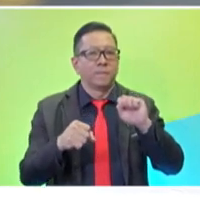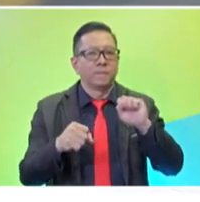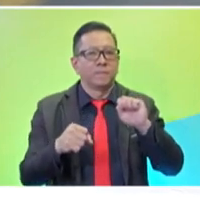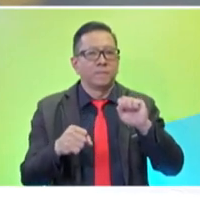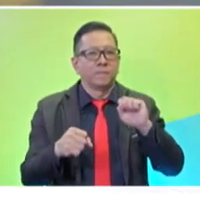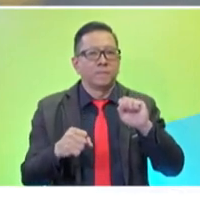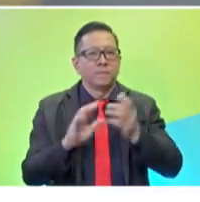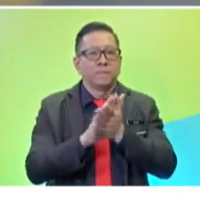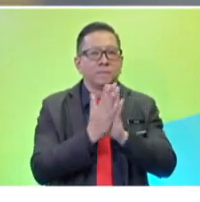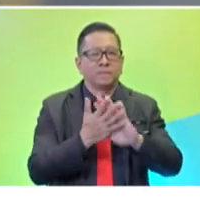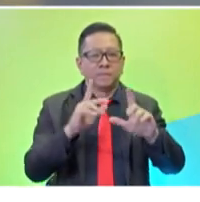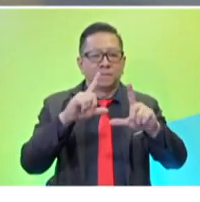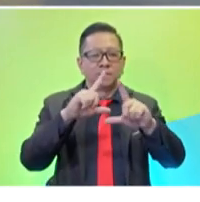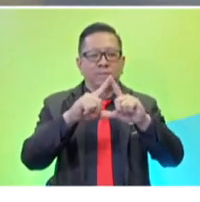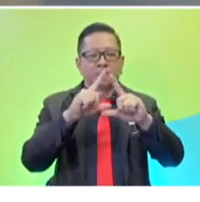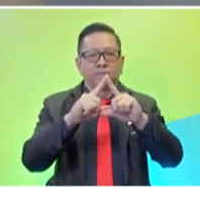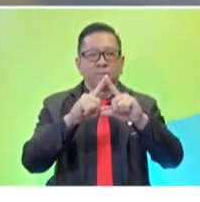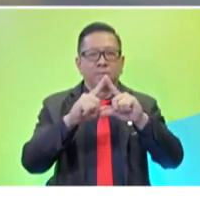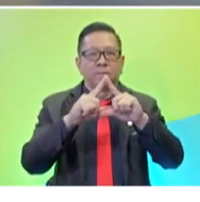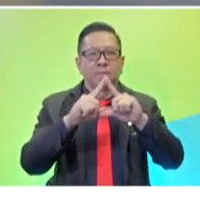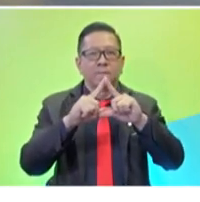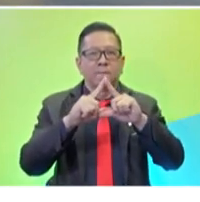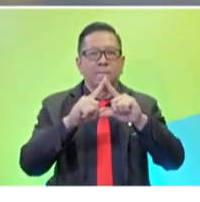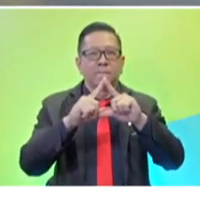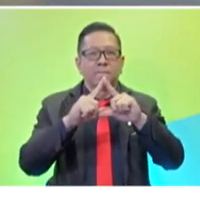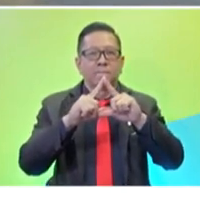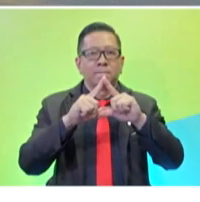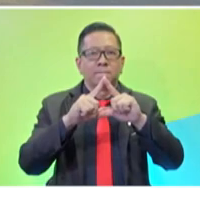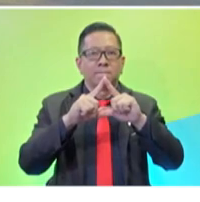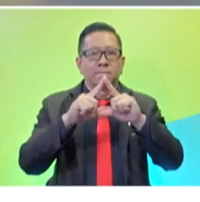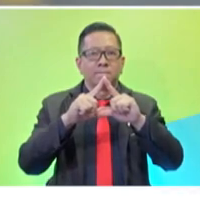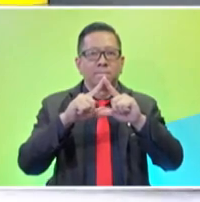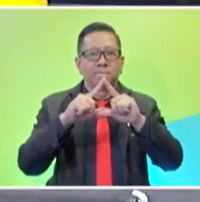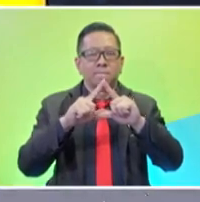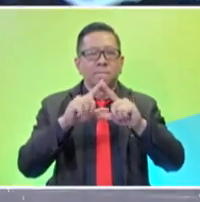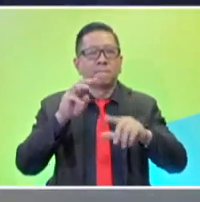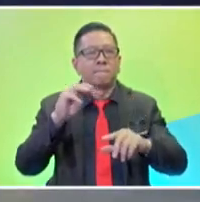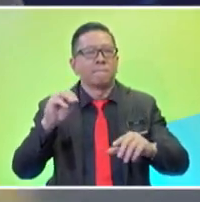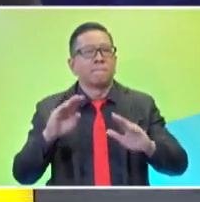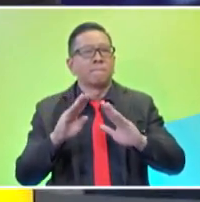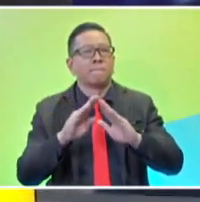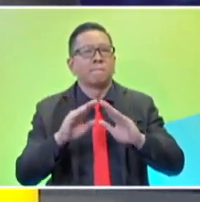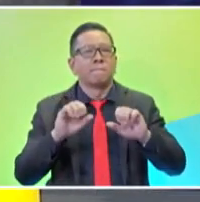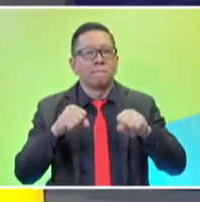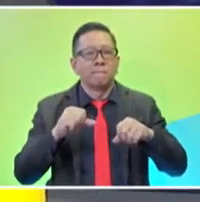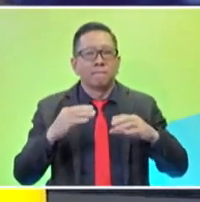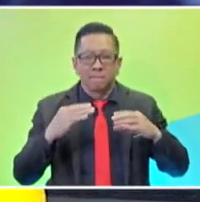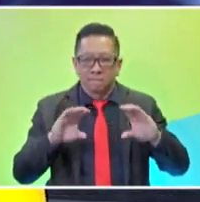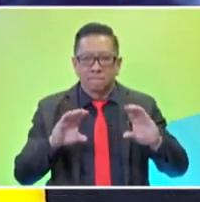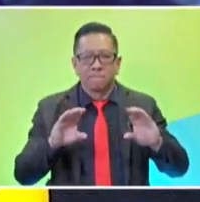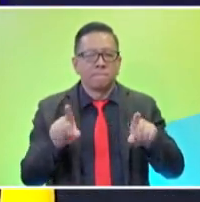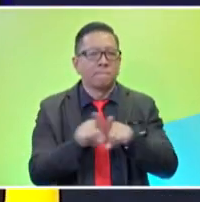dia jadi segitiga Oke di kalau murid-murid kita di rumah pun boleh juga buat